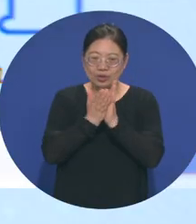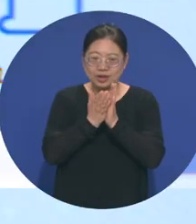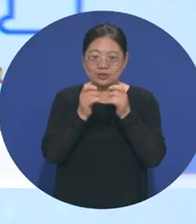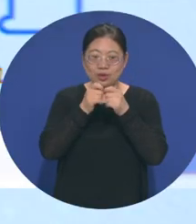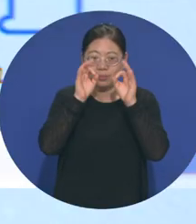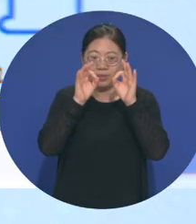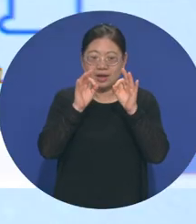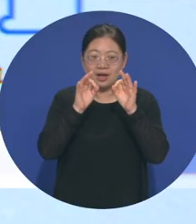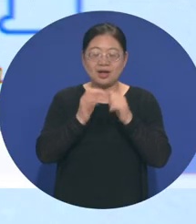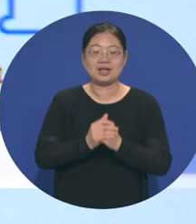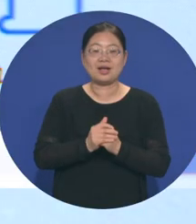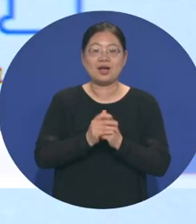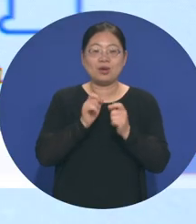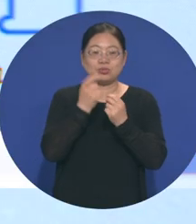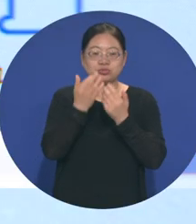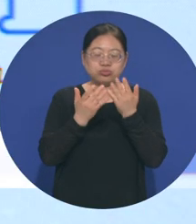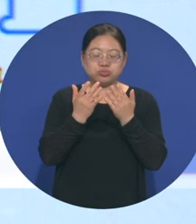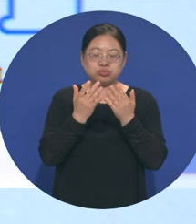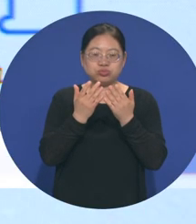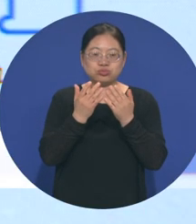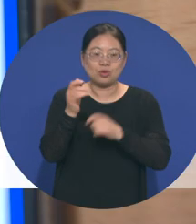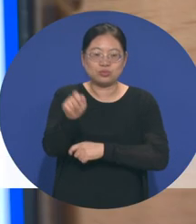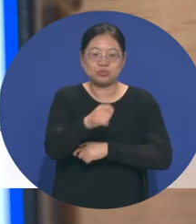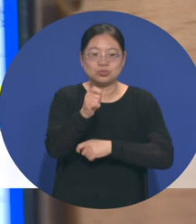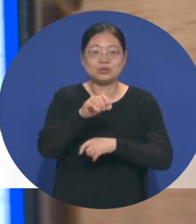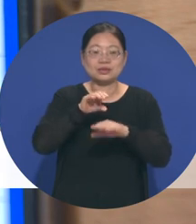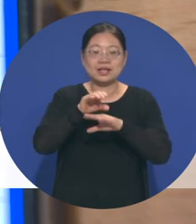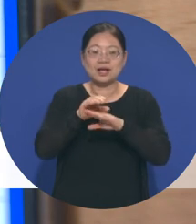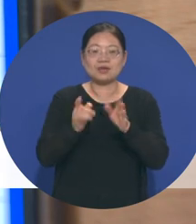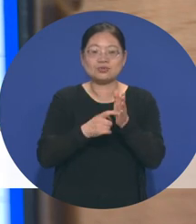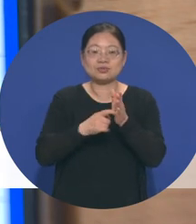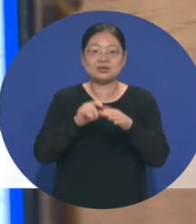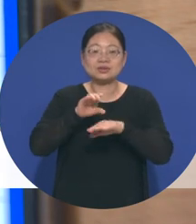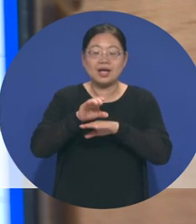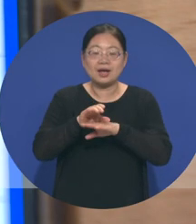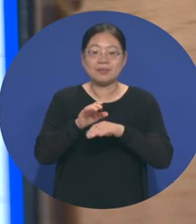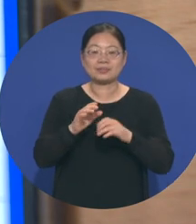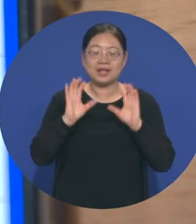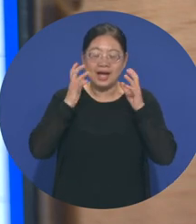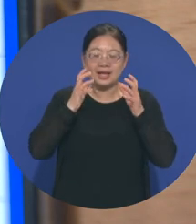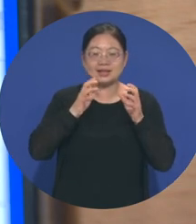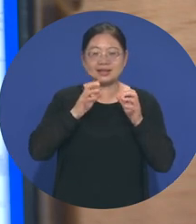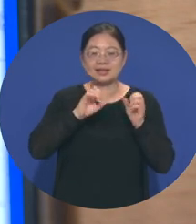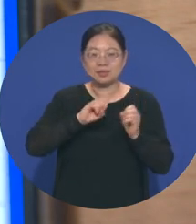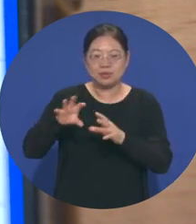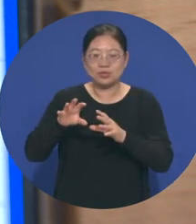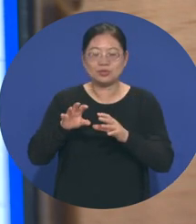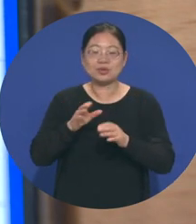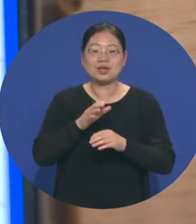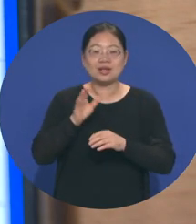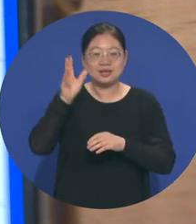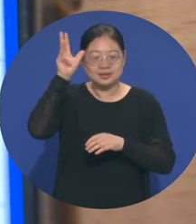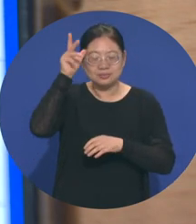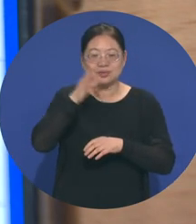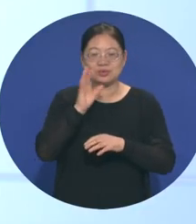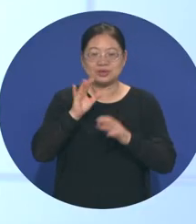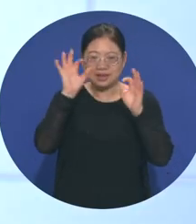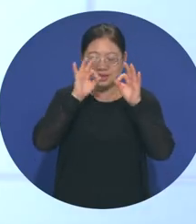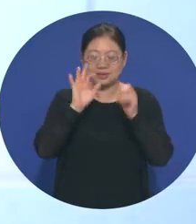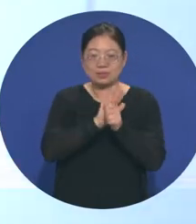이밖에 출동 소방차 구급차 도착 예정 시간 이동 경로 알림과 미아 치매 노인 찾기 서비스도